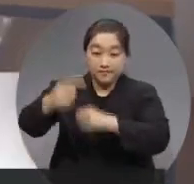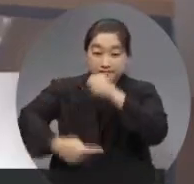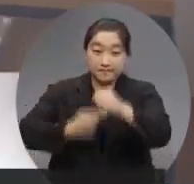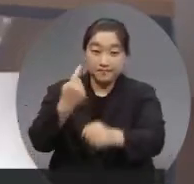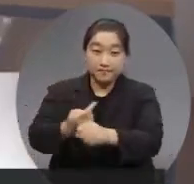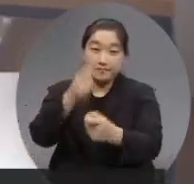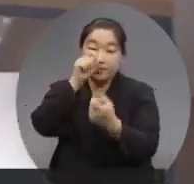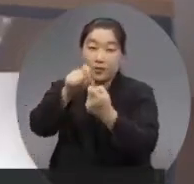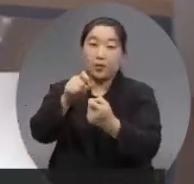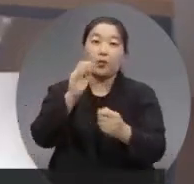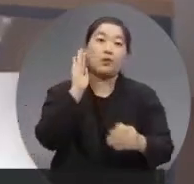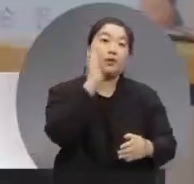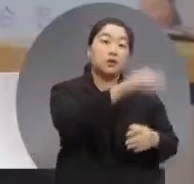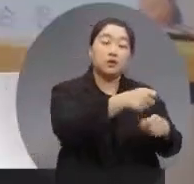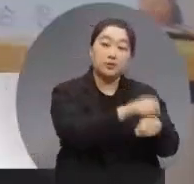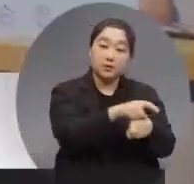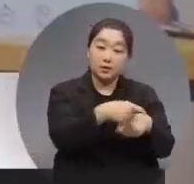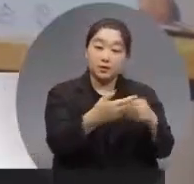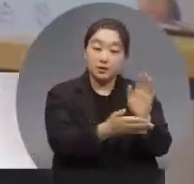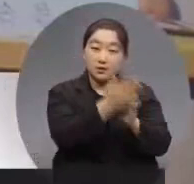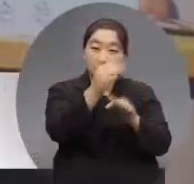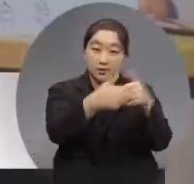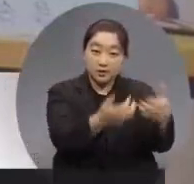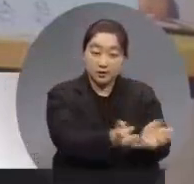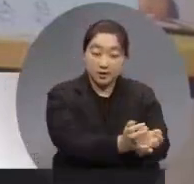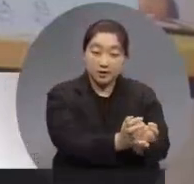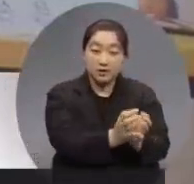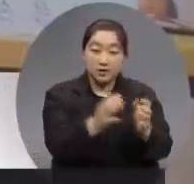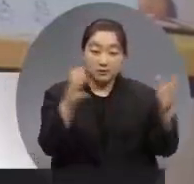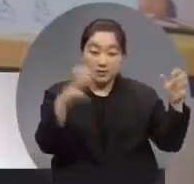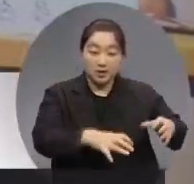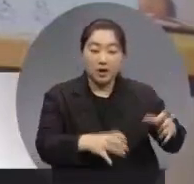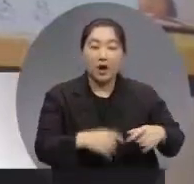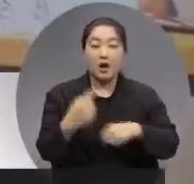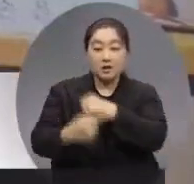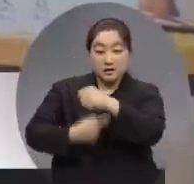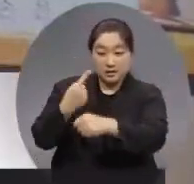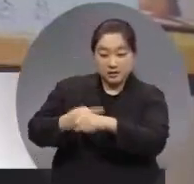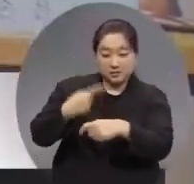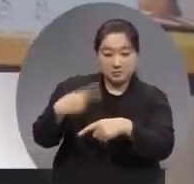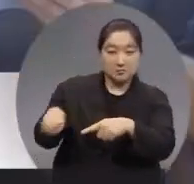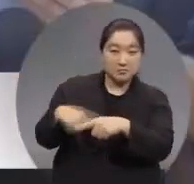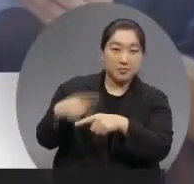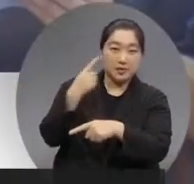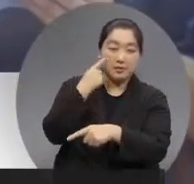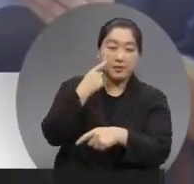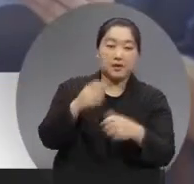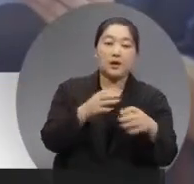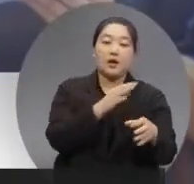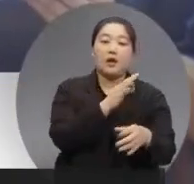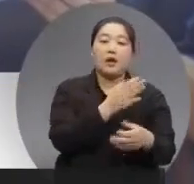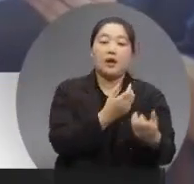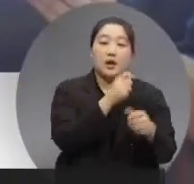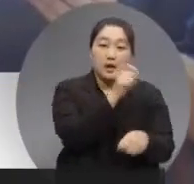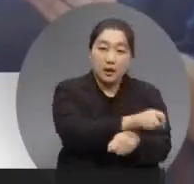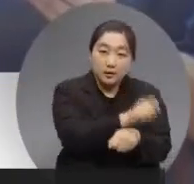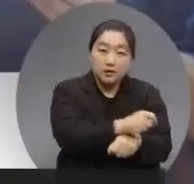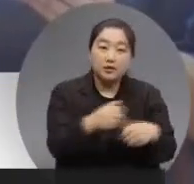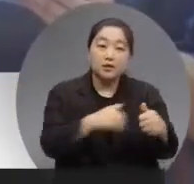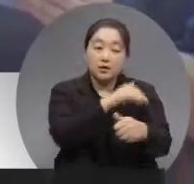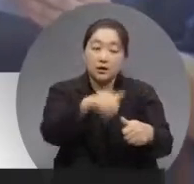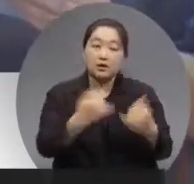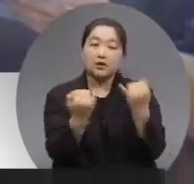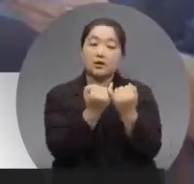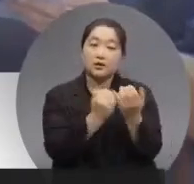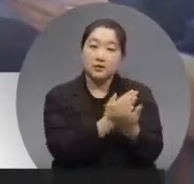앞두고 진보성향 시민단체들이 모여 지난 1년을 평가했습니다 행정과 환경 여성 등 다양한 분야에서